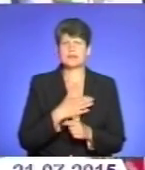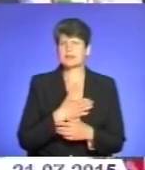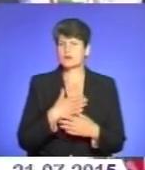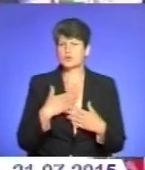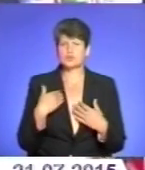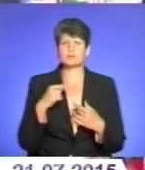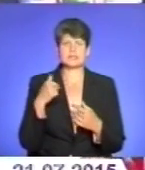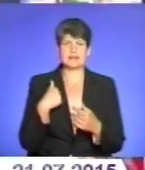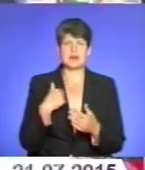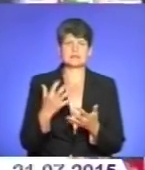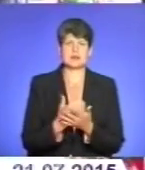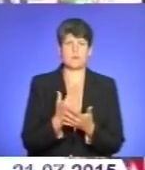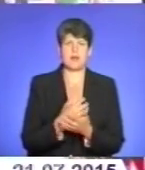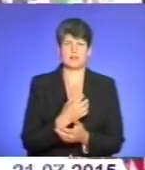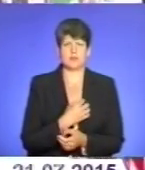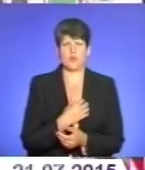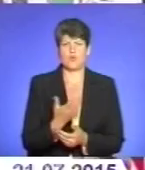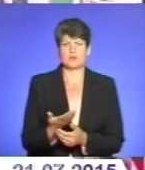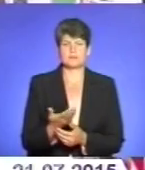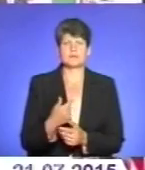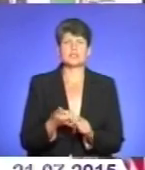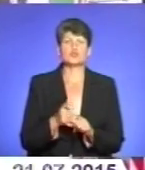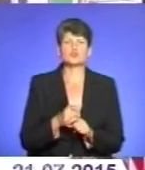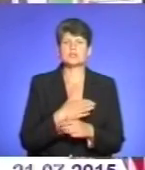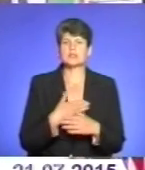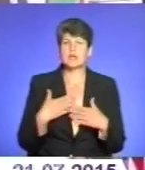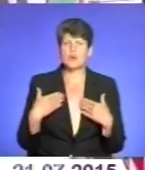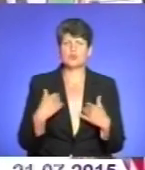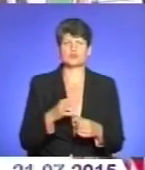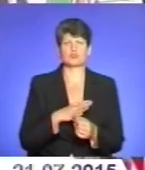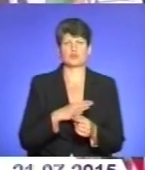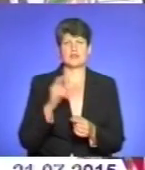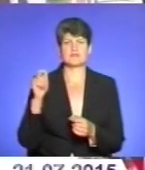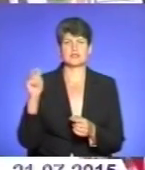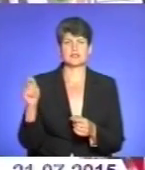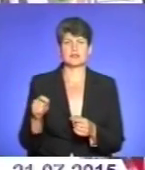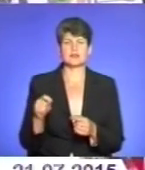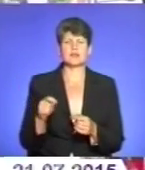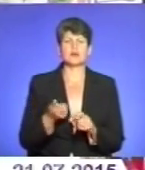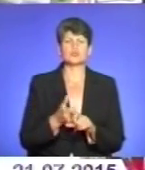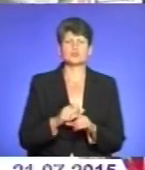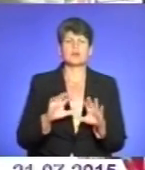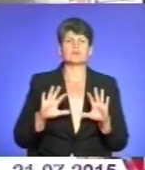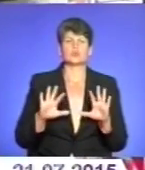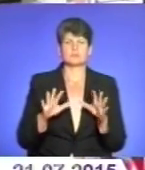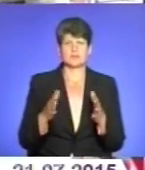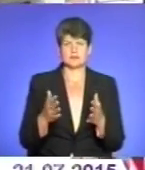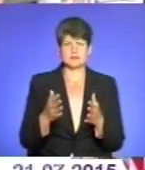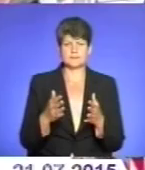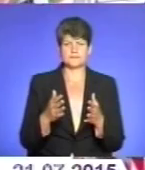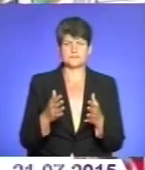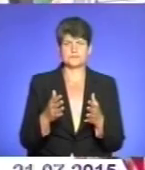так заробляли нагороди. Мені дуже не хочеться, щоб була війна. Я страшенно від неї втомилась, так як і всі.